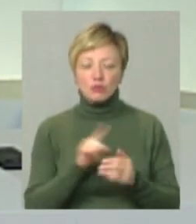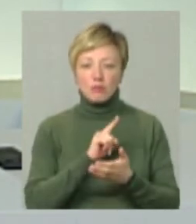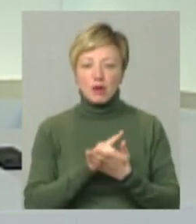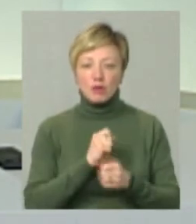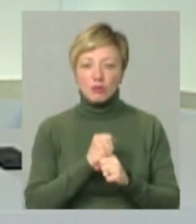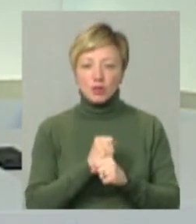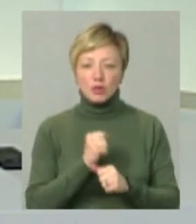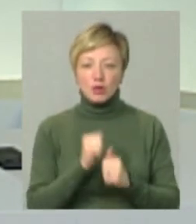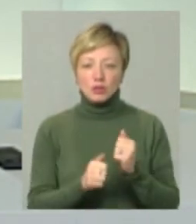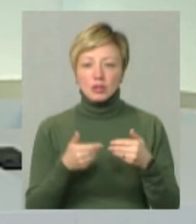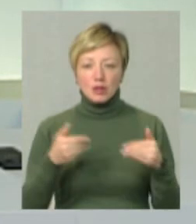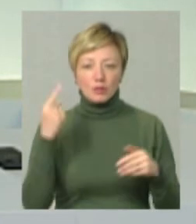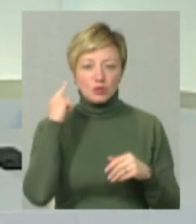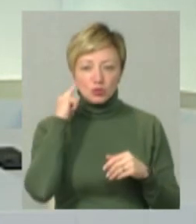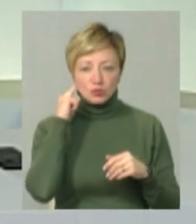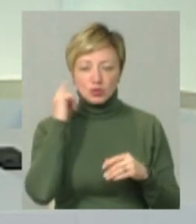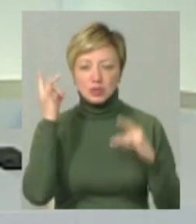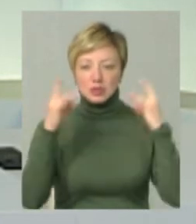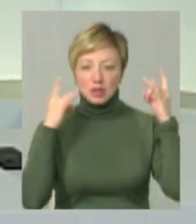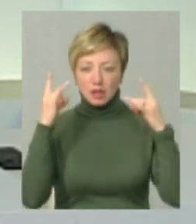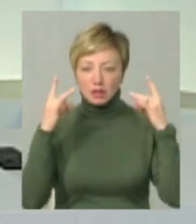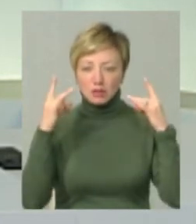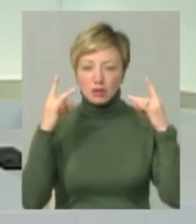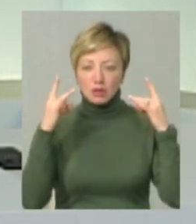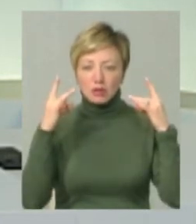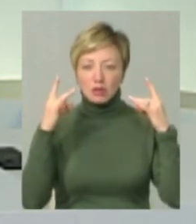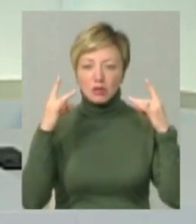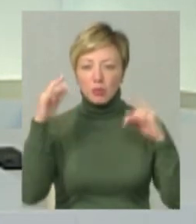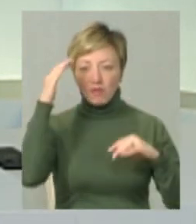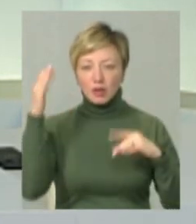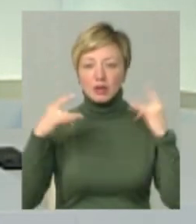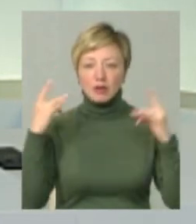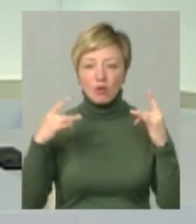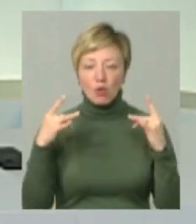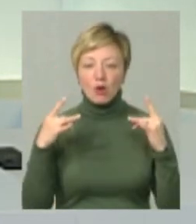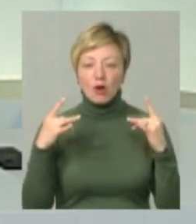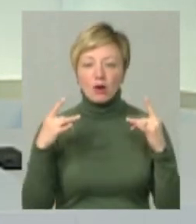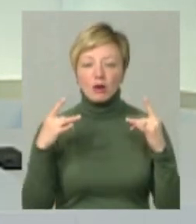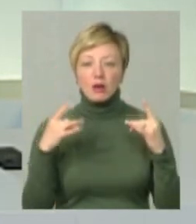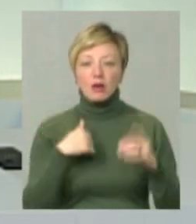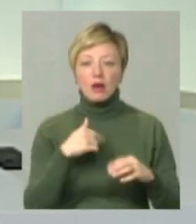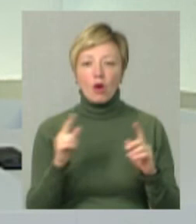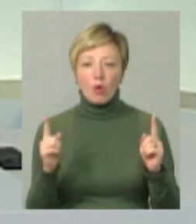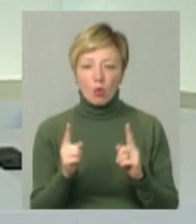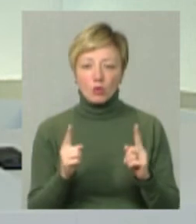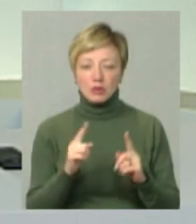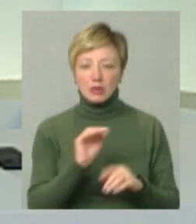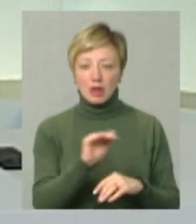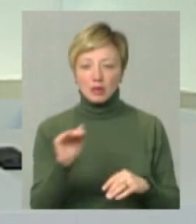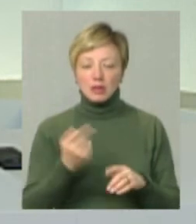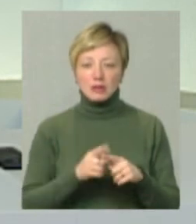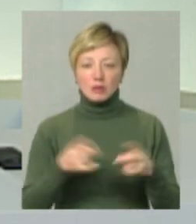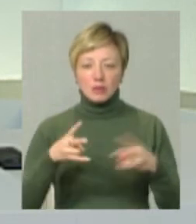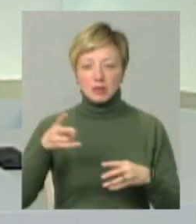що має робити кожен з нас, почувши сирену щодо повітряної тривоги. Я коротко нагадаю,